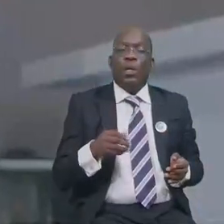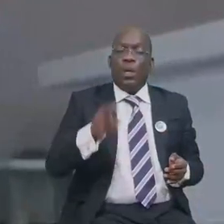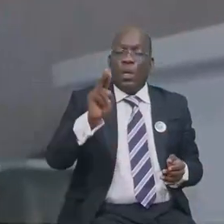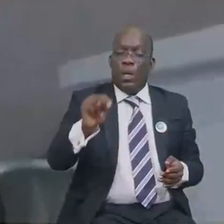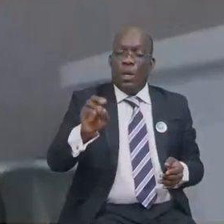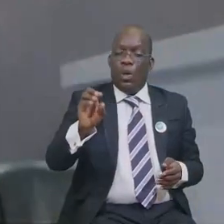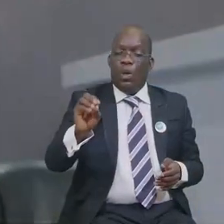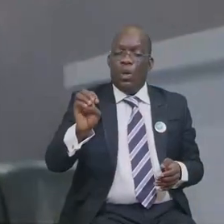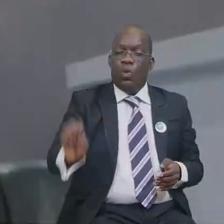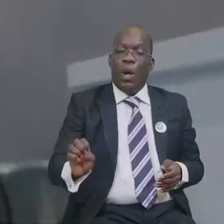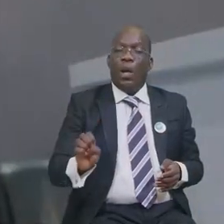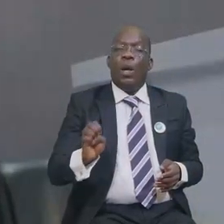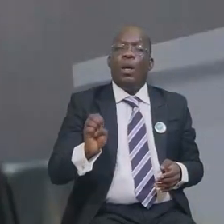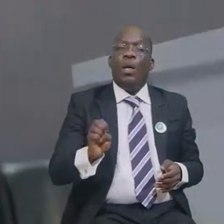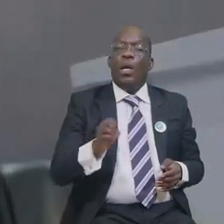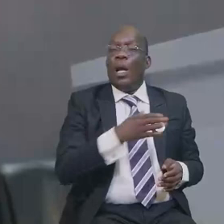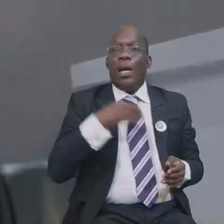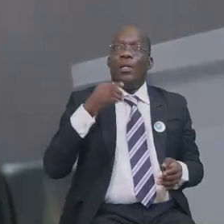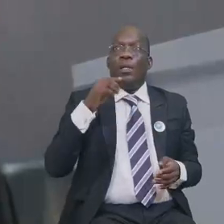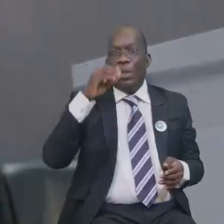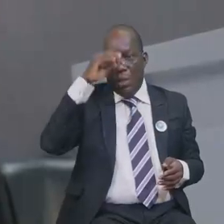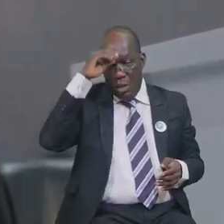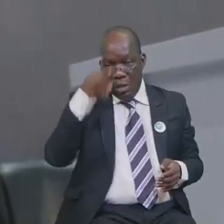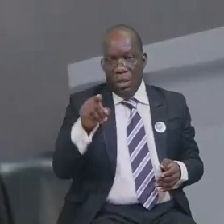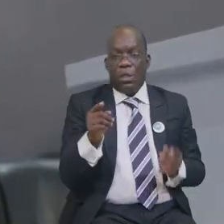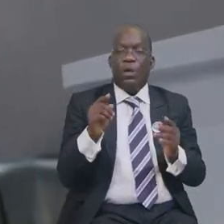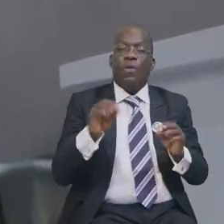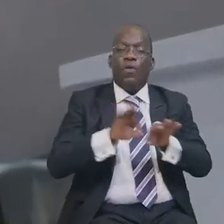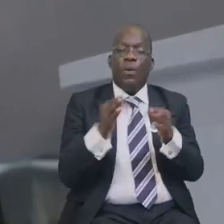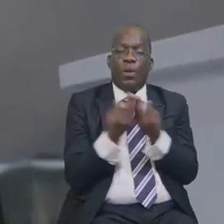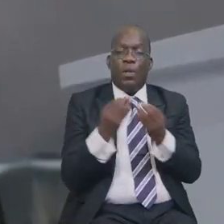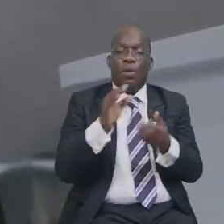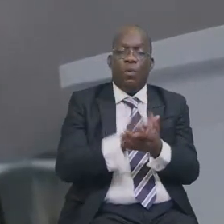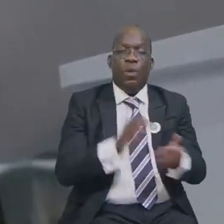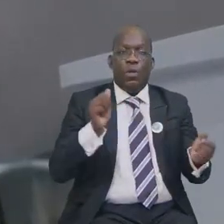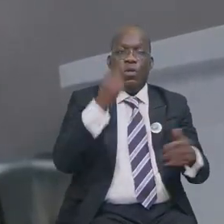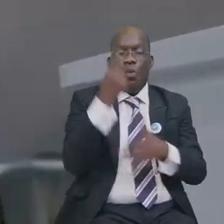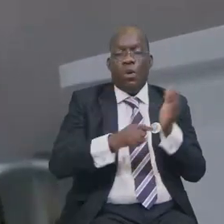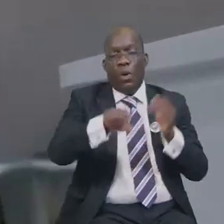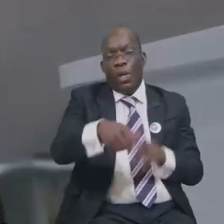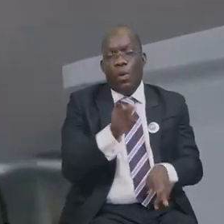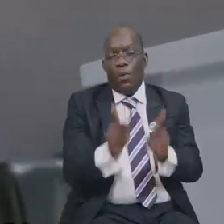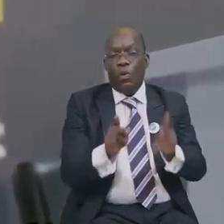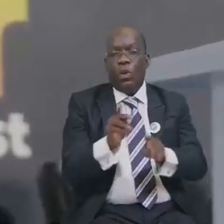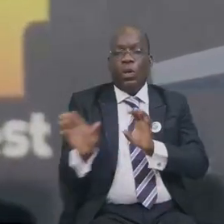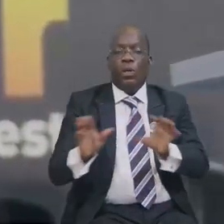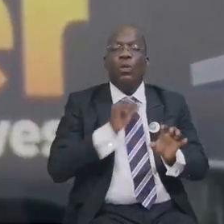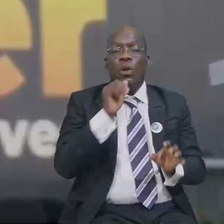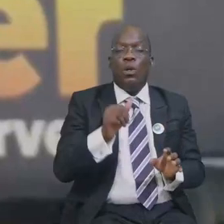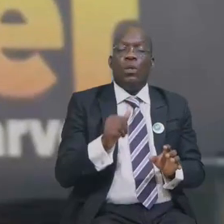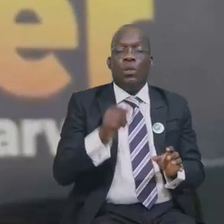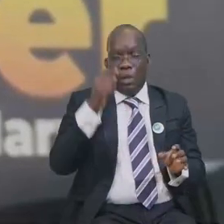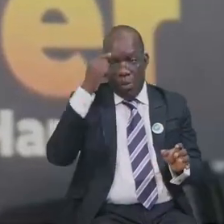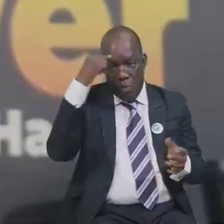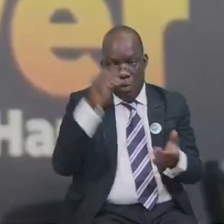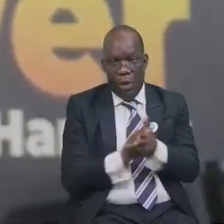dans la minorité de sa famille, ont cru à ce que les autres ne croyaient pas. Ceux qui étaient toujours pour la